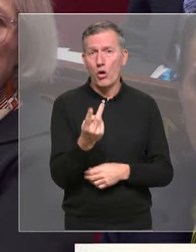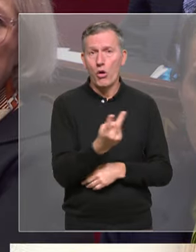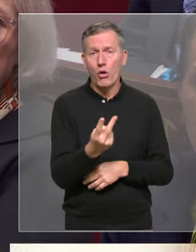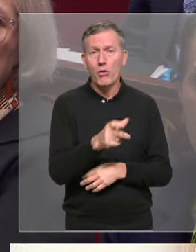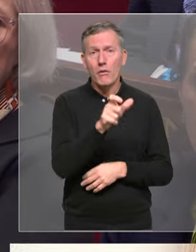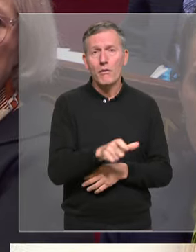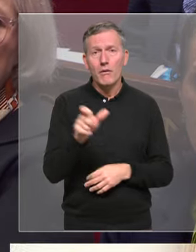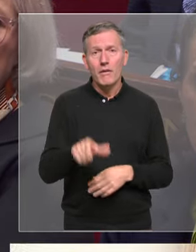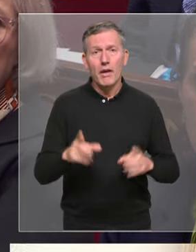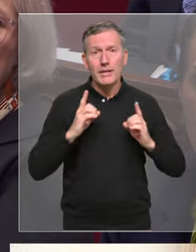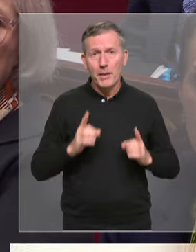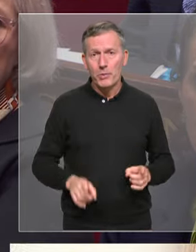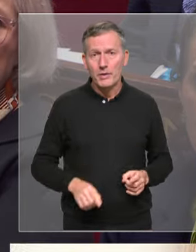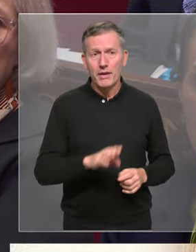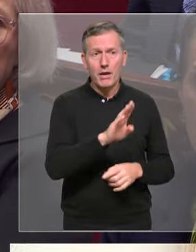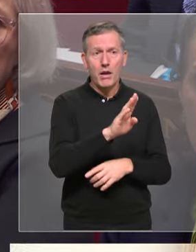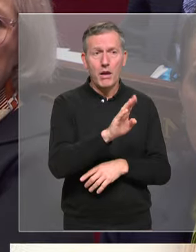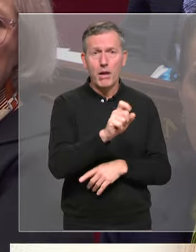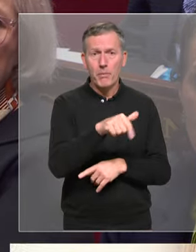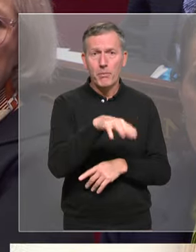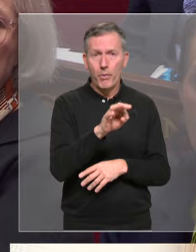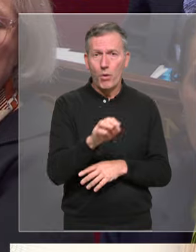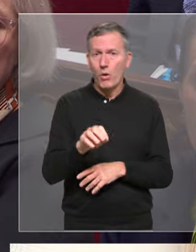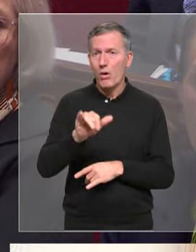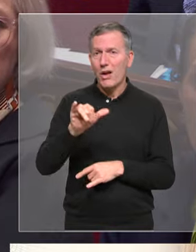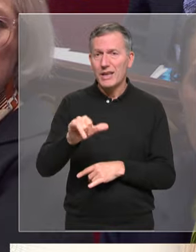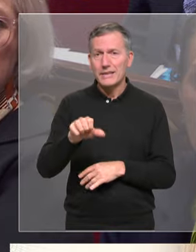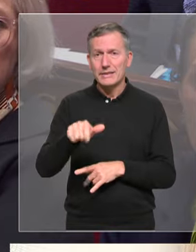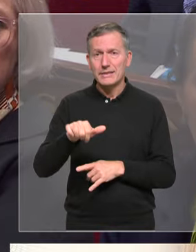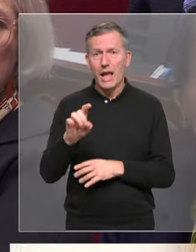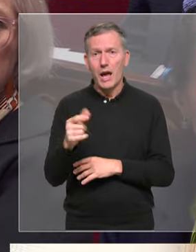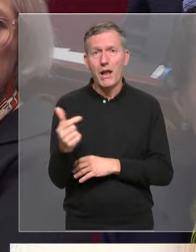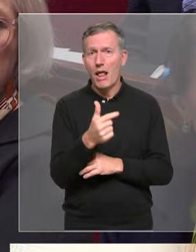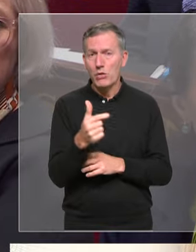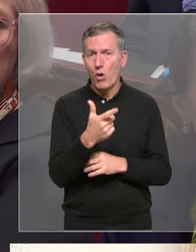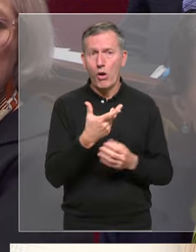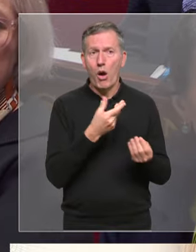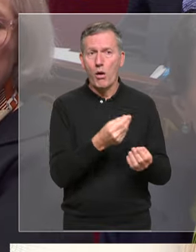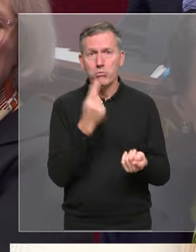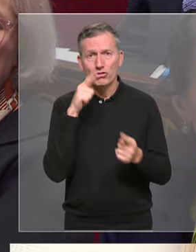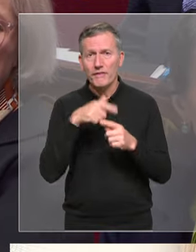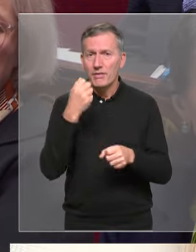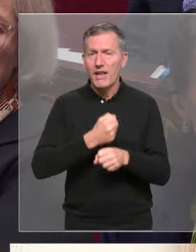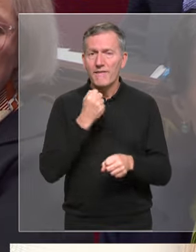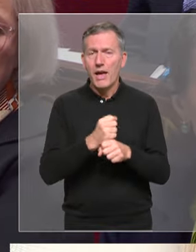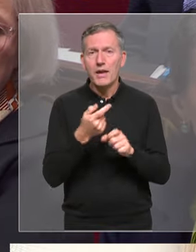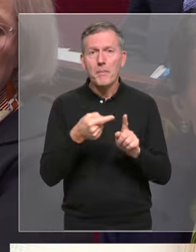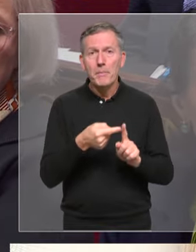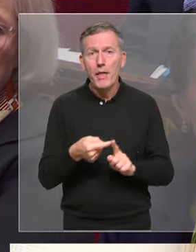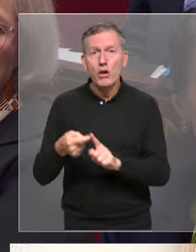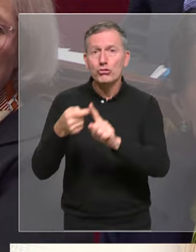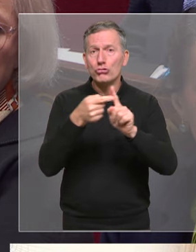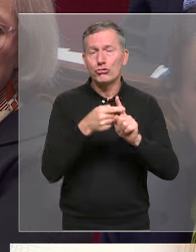députée Babot, la députée Izard, pour aborder et renforcer tout le partage de la valeur